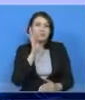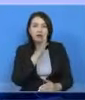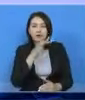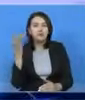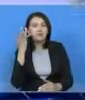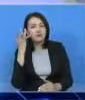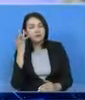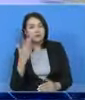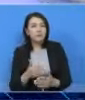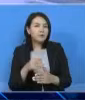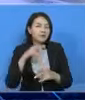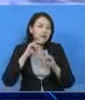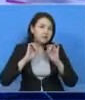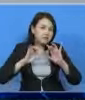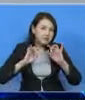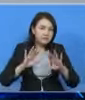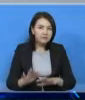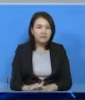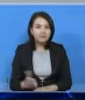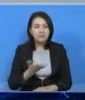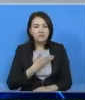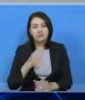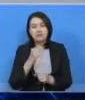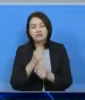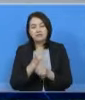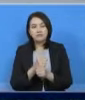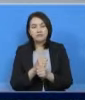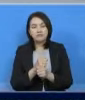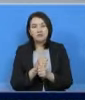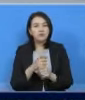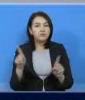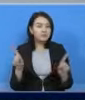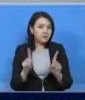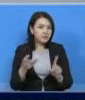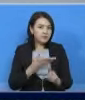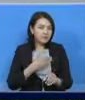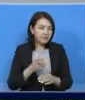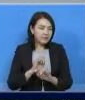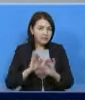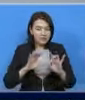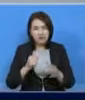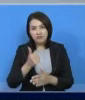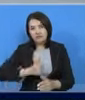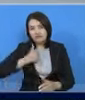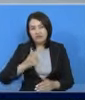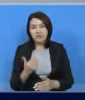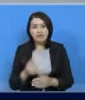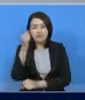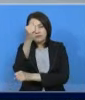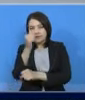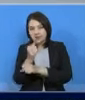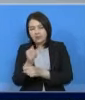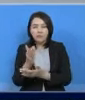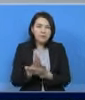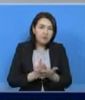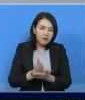всегда держит их в курсе событий. Наша работа заключается в том, что мы курируем воинские части, сотрудничаем с военной